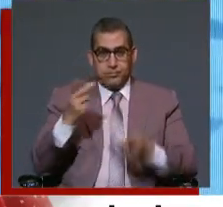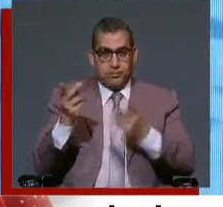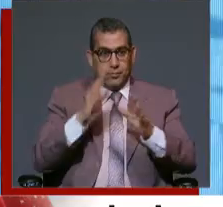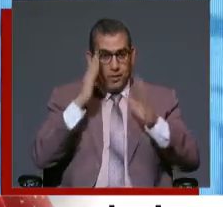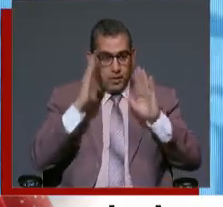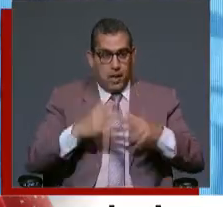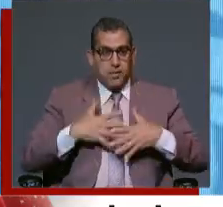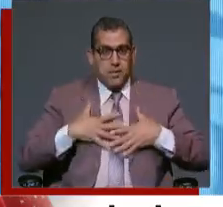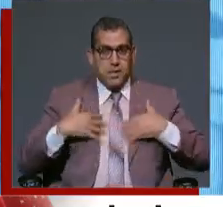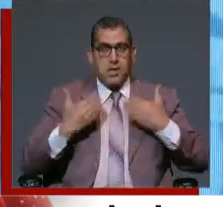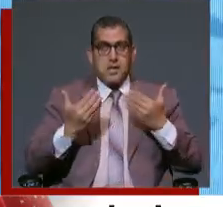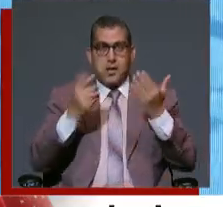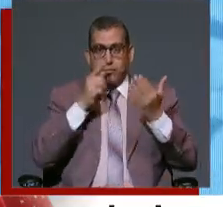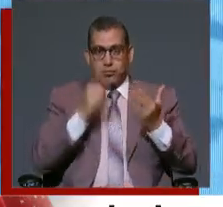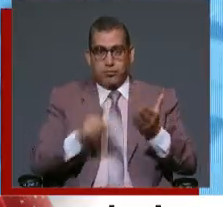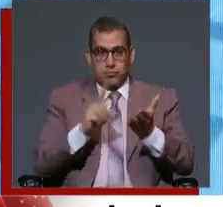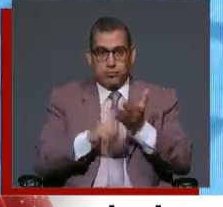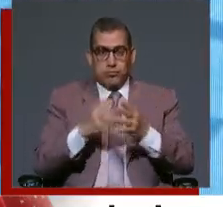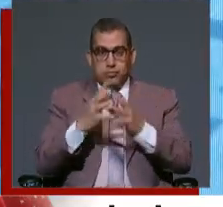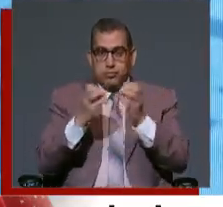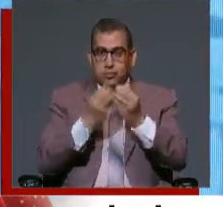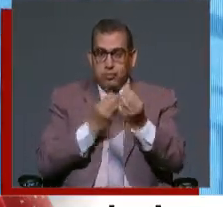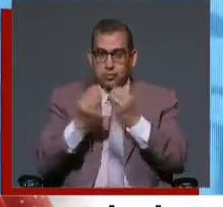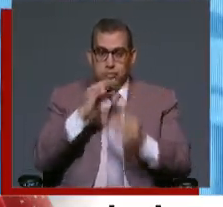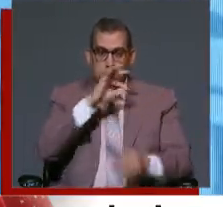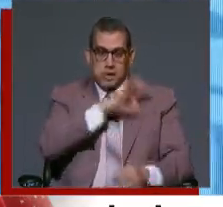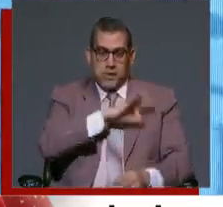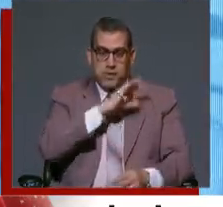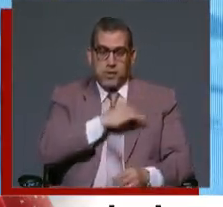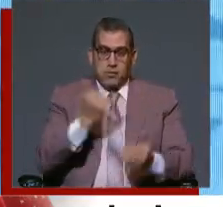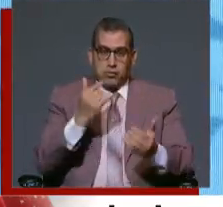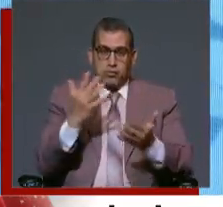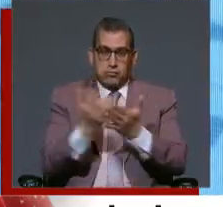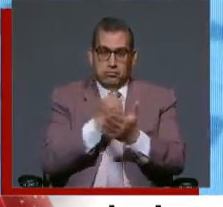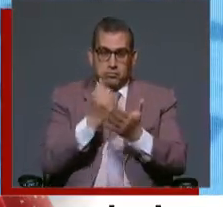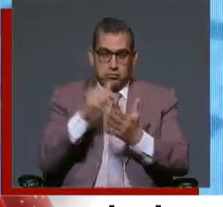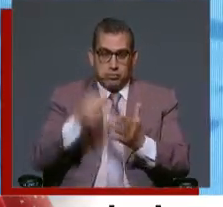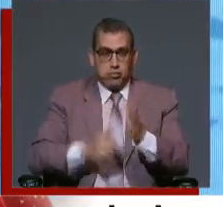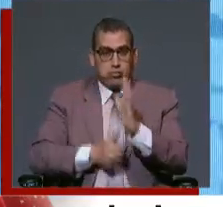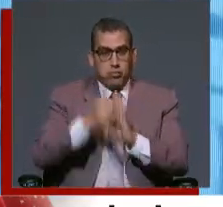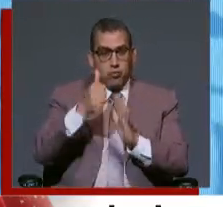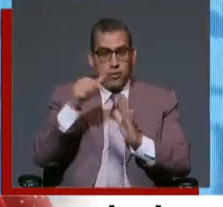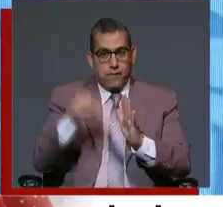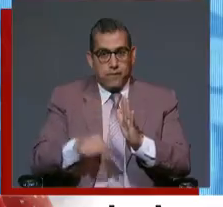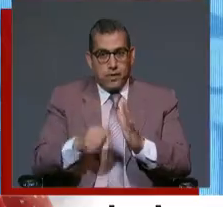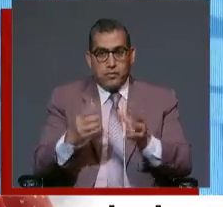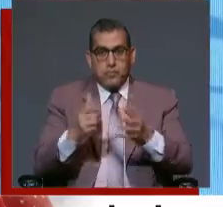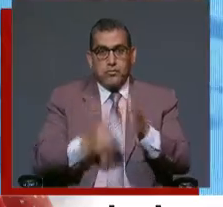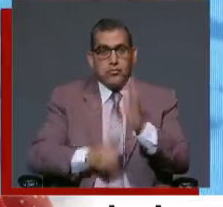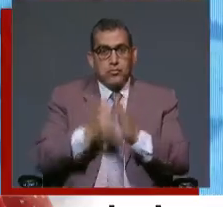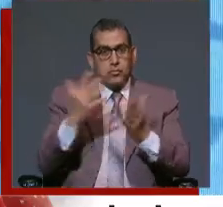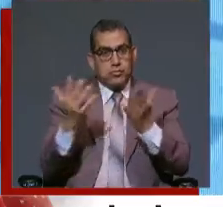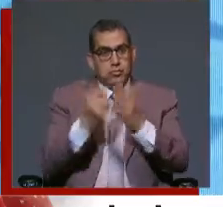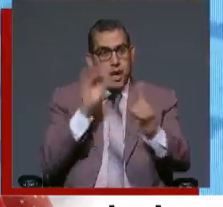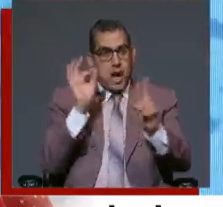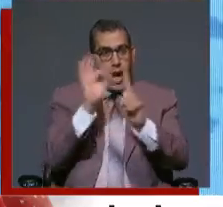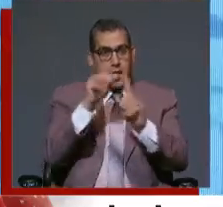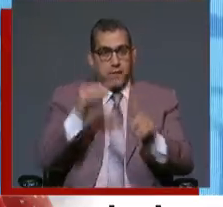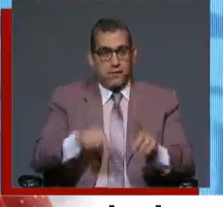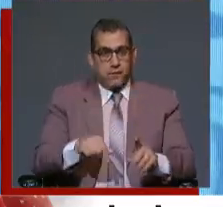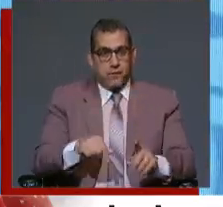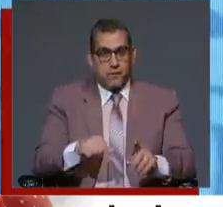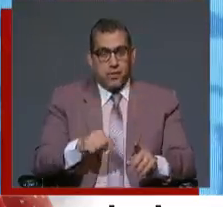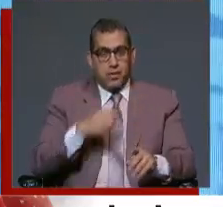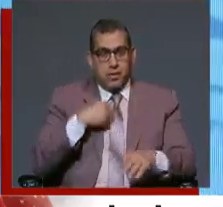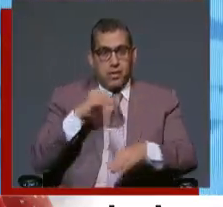سعيدة ومناقشات غنية ومثمرة وناجحة في تحقيق أهدافها.